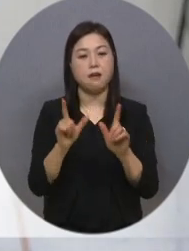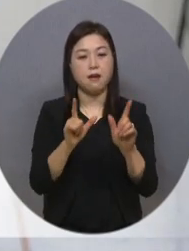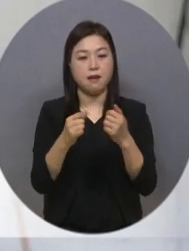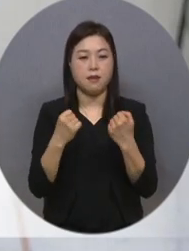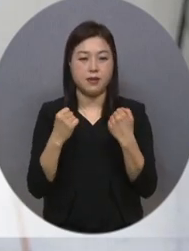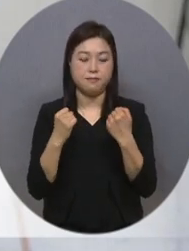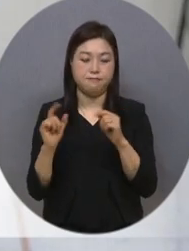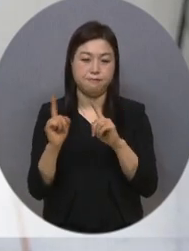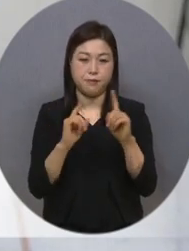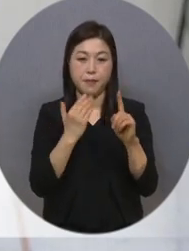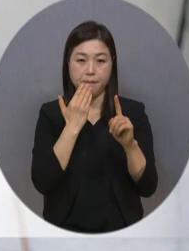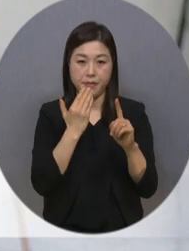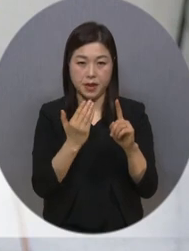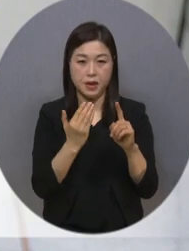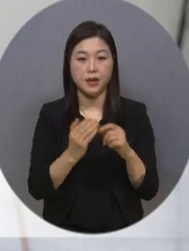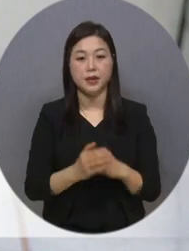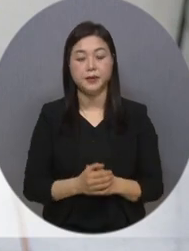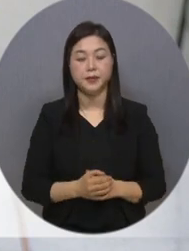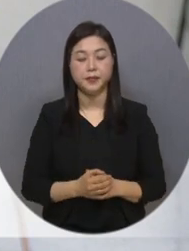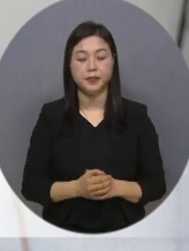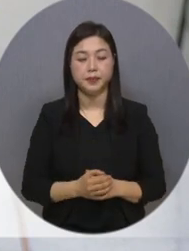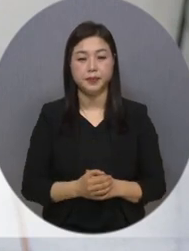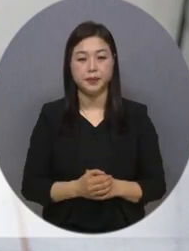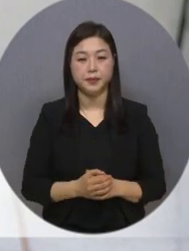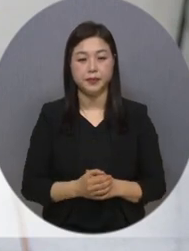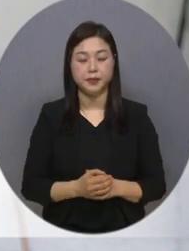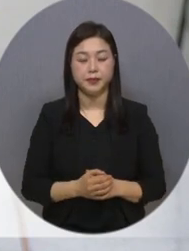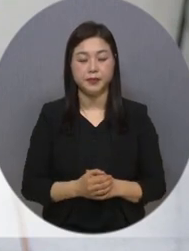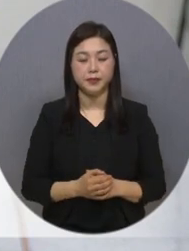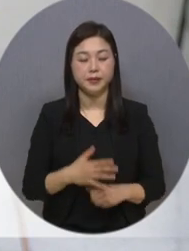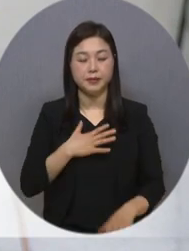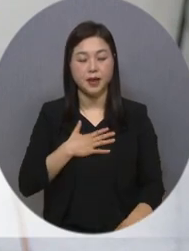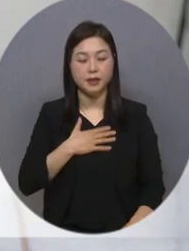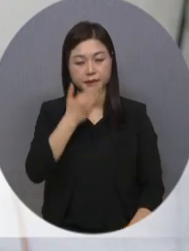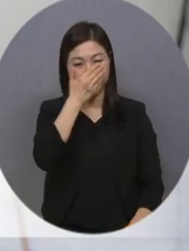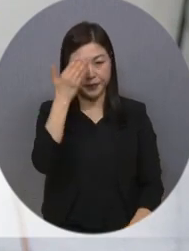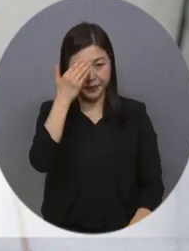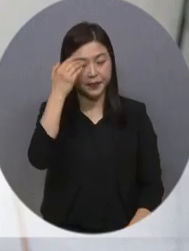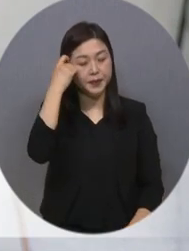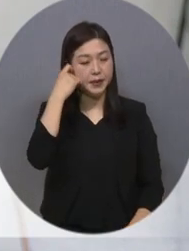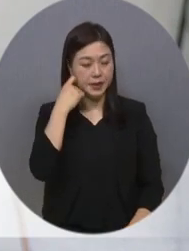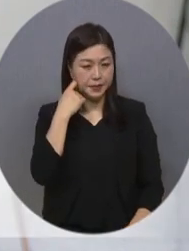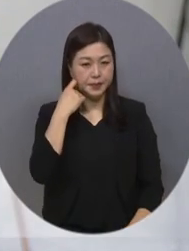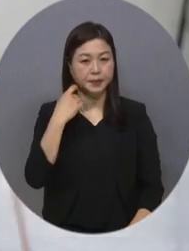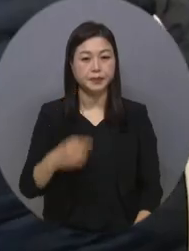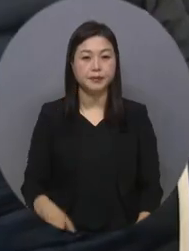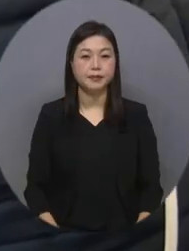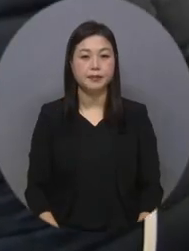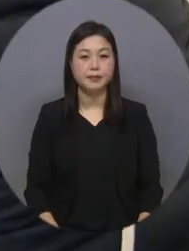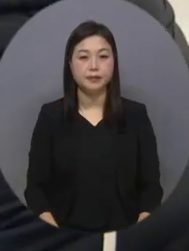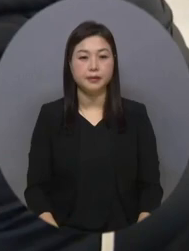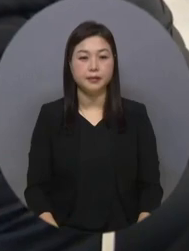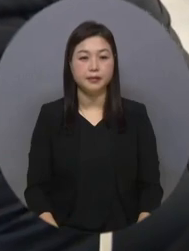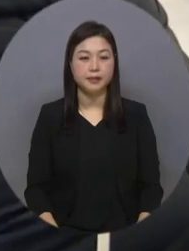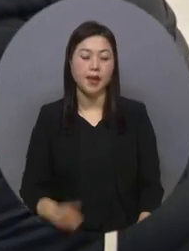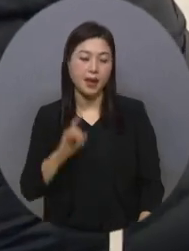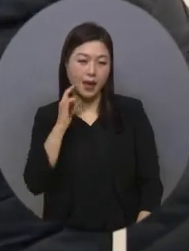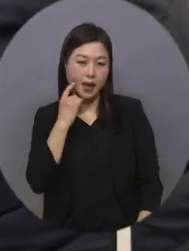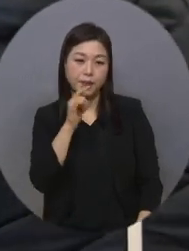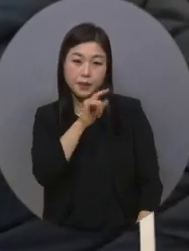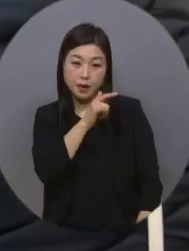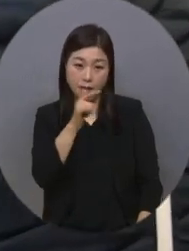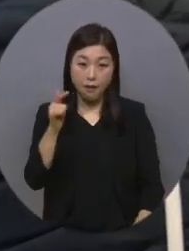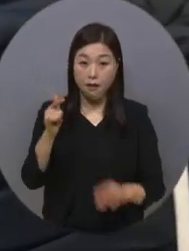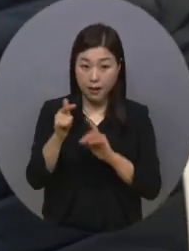활력소가 되고 더 젊어진 기분이 드네요. 미용 상담으로